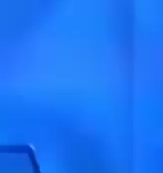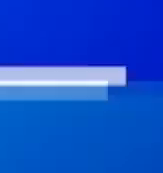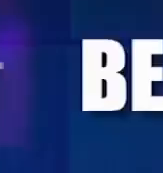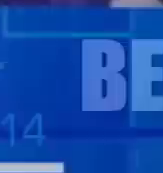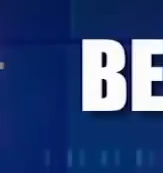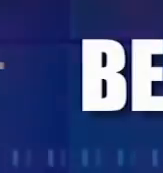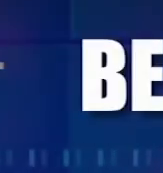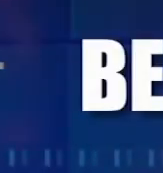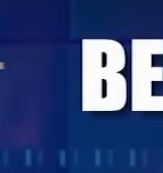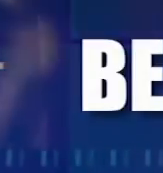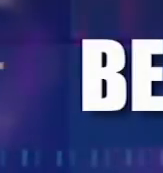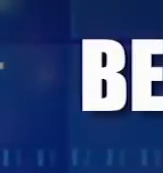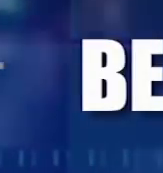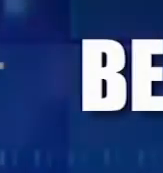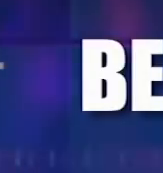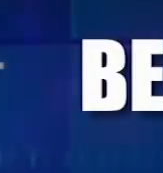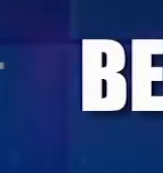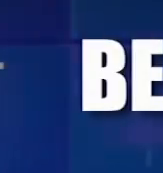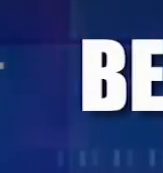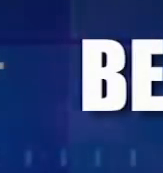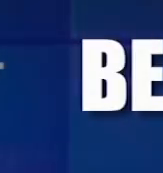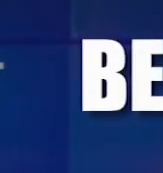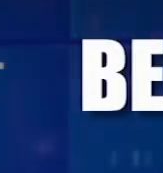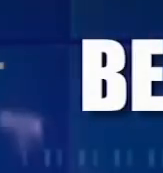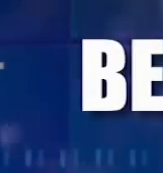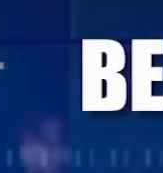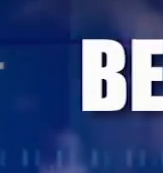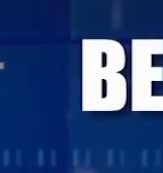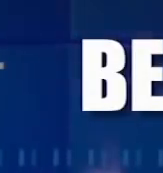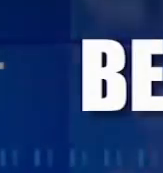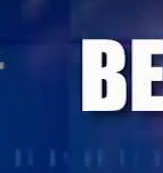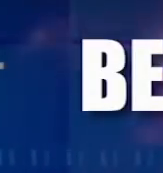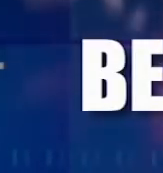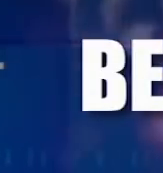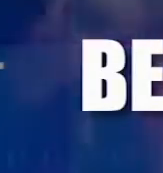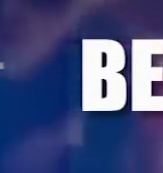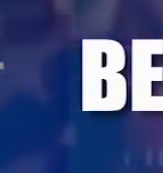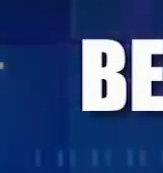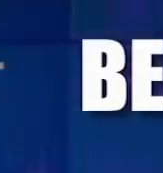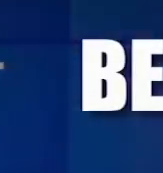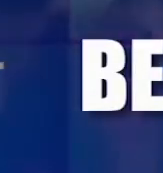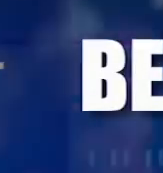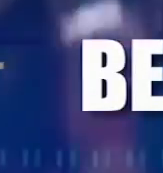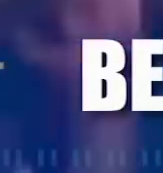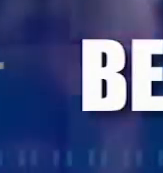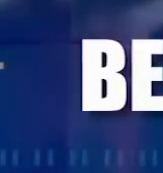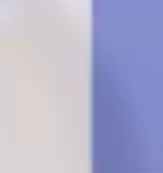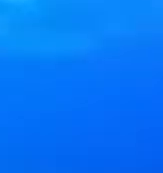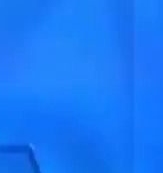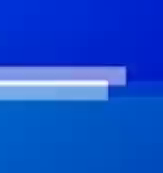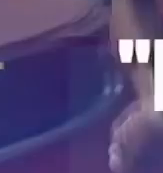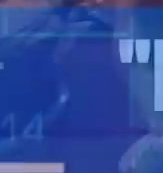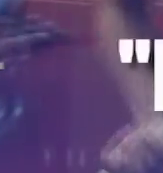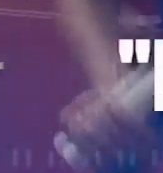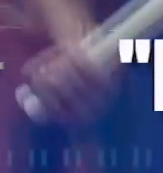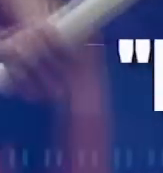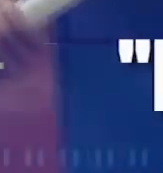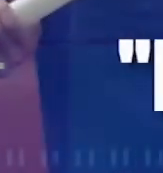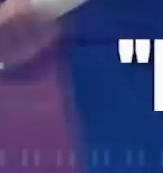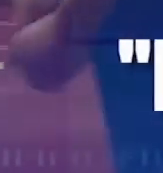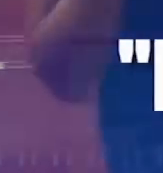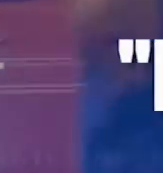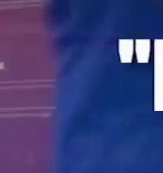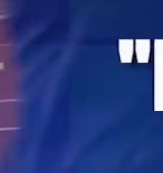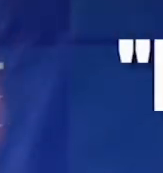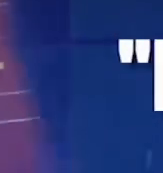bakuna. Beach party sa Lapu-Lapu City, pinaiimbestigahan ng LGU. Events manager nagpaliwanag. Ang Vuelta